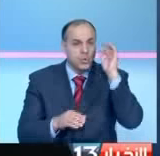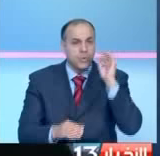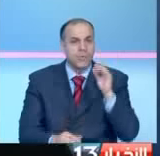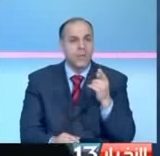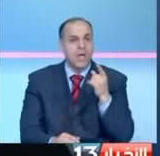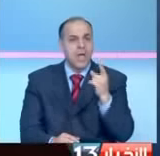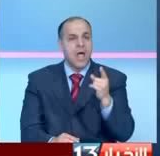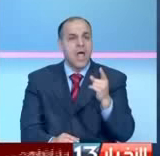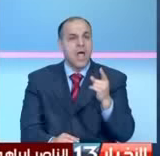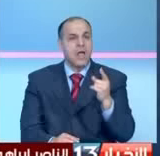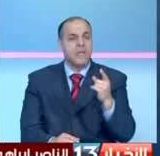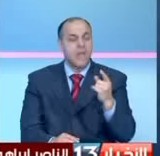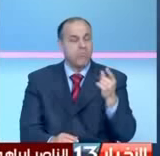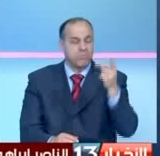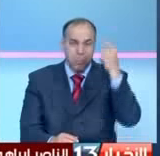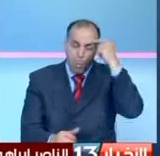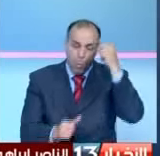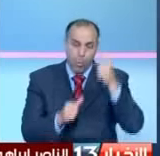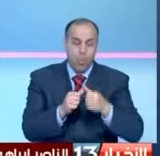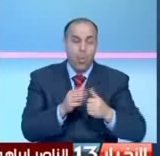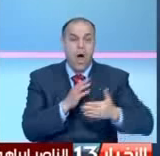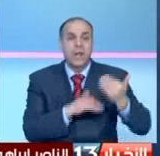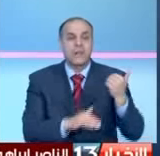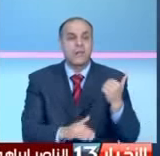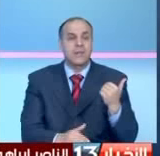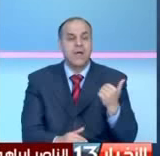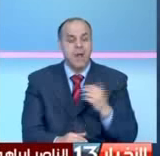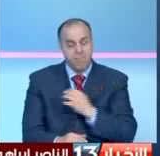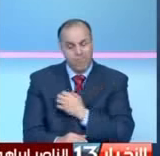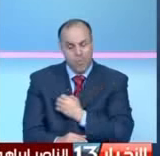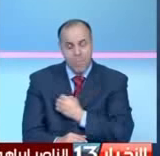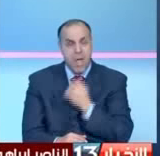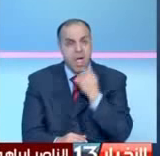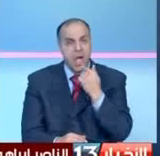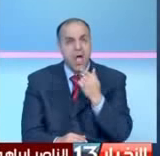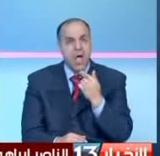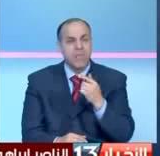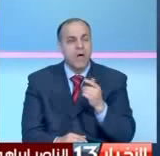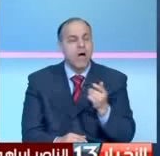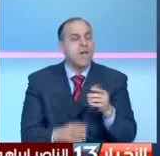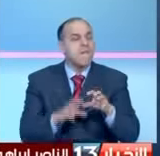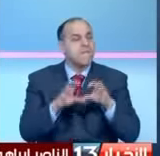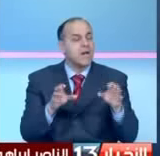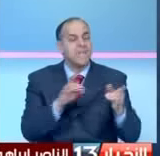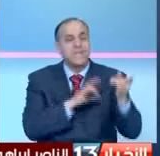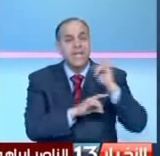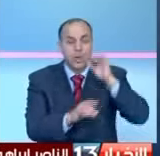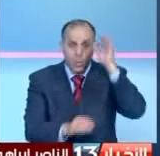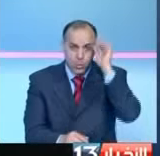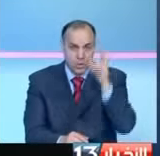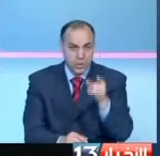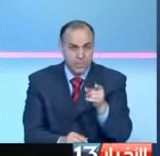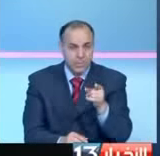إن استحضار هذه الذكرى المؤلمة والعلامة الفارقة في تاريخ البلاد